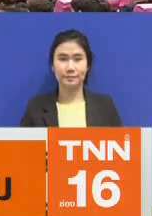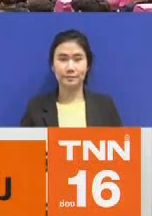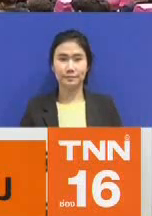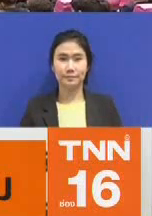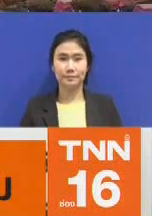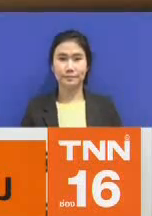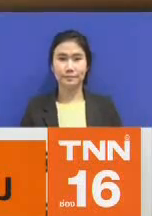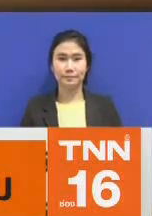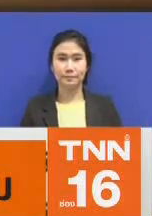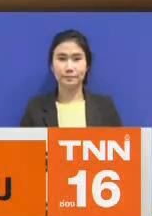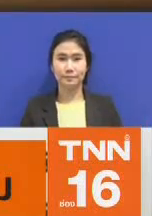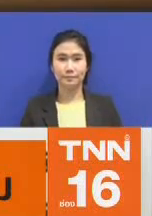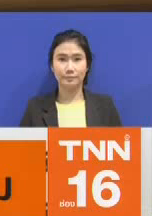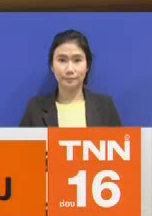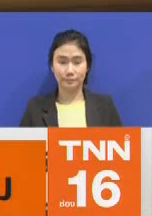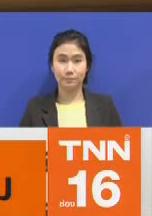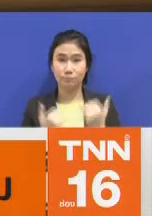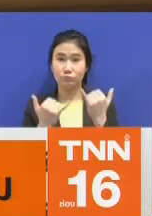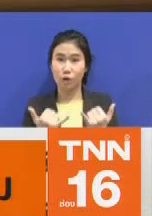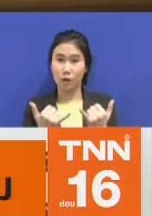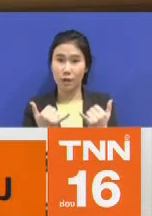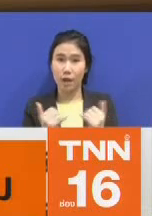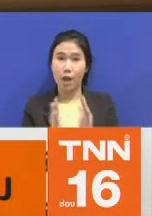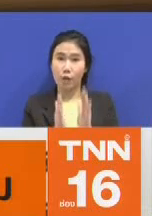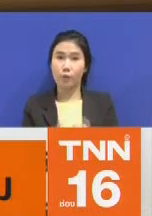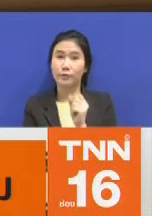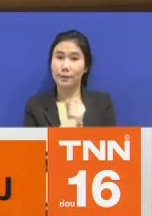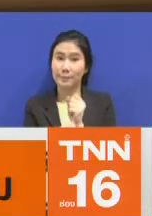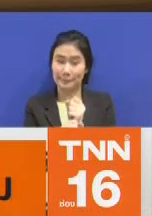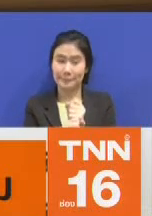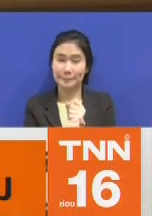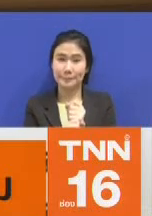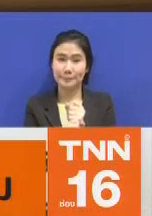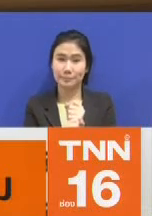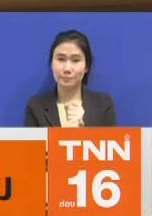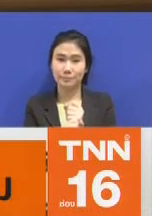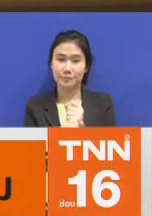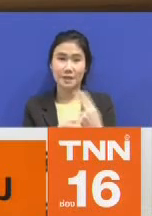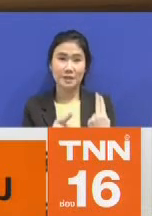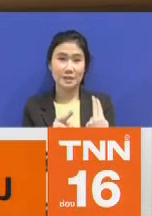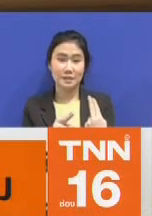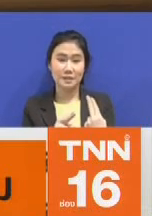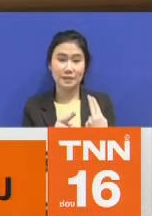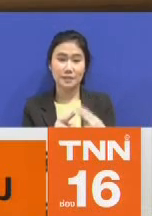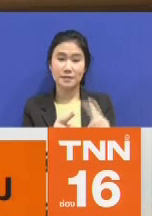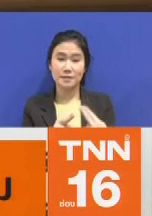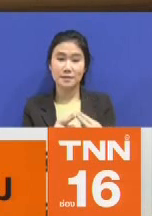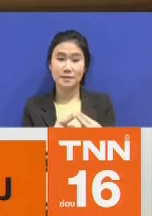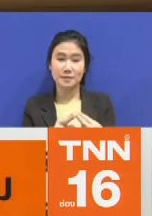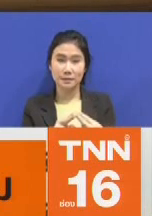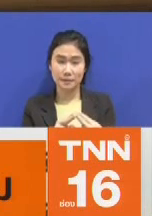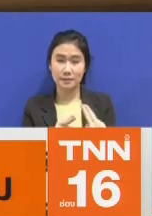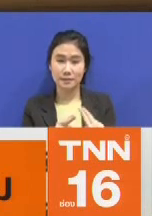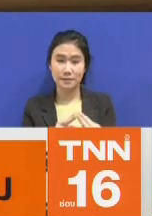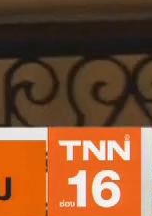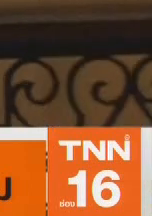ยืนยันว่าพรรคพลังประชารัฐและพรรคเพื่อไทยรวมไปถึงพรรคการเมืองอื่นๆนะครับก็พร้อมที่จะสนับสนุนนายชวนหลีกภัยประธาน